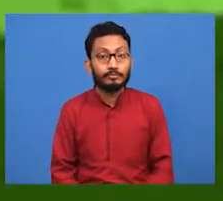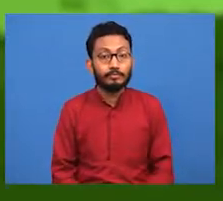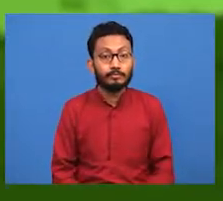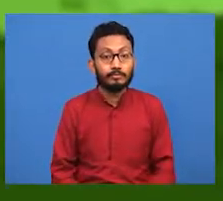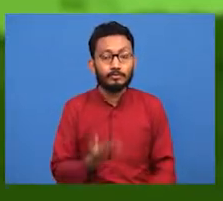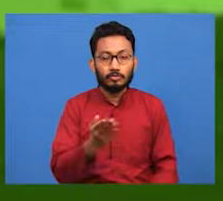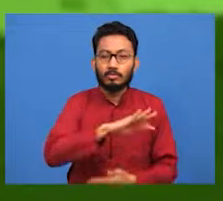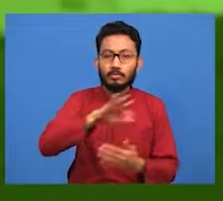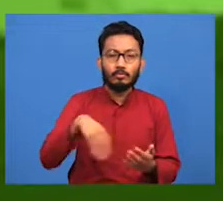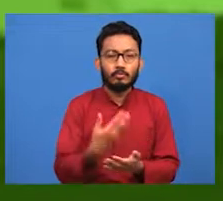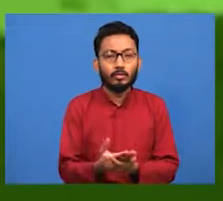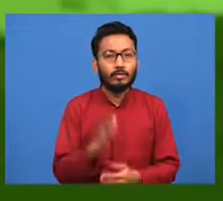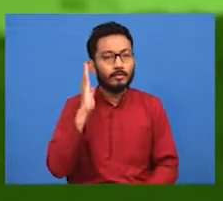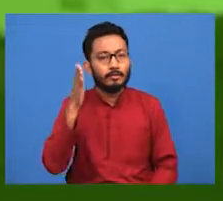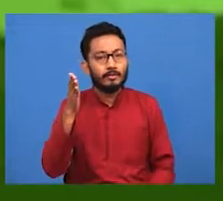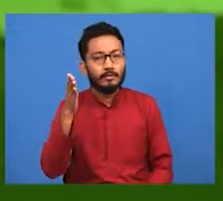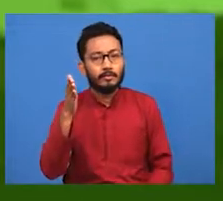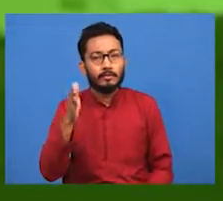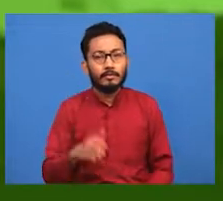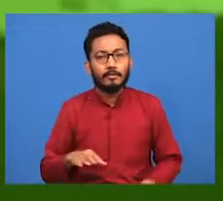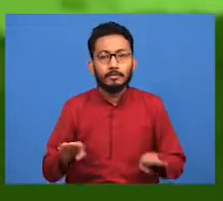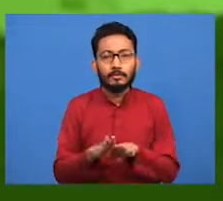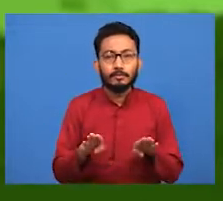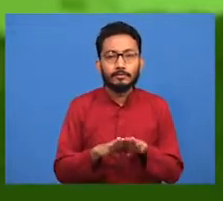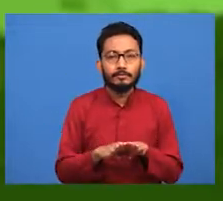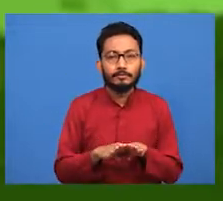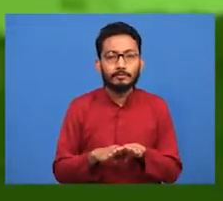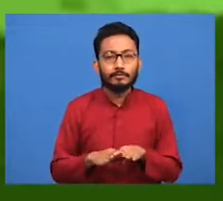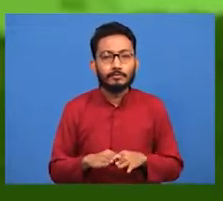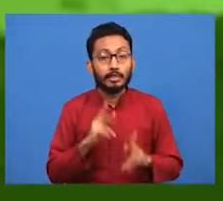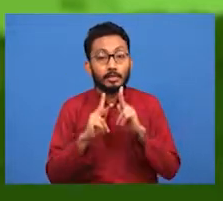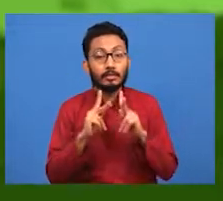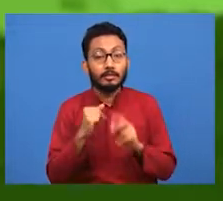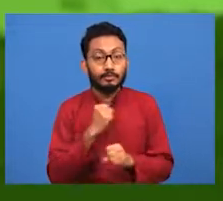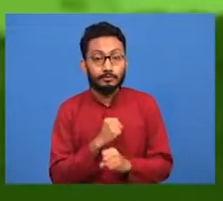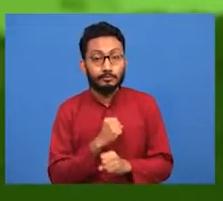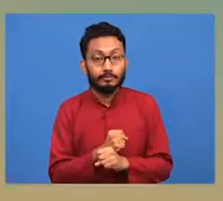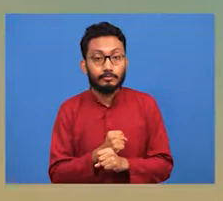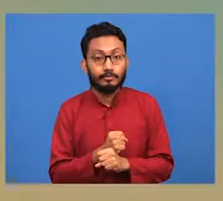transitif dan tak transitif. Cikgu akan berikan kamu kata kerja.